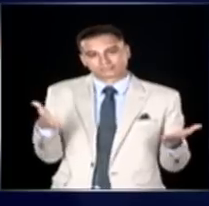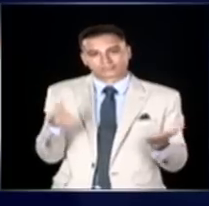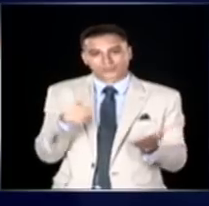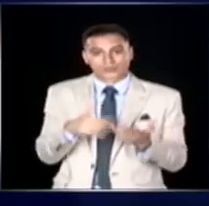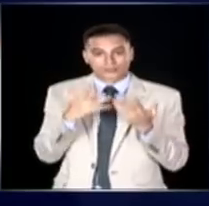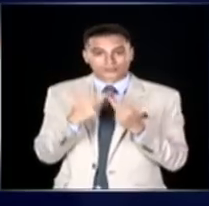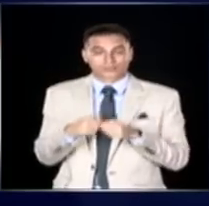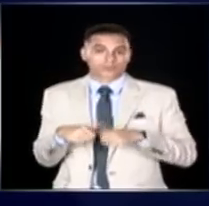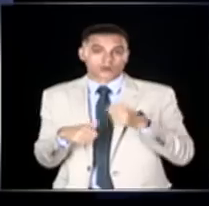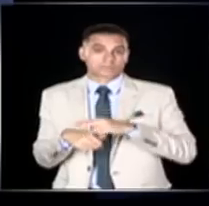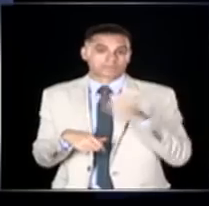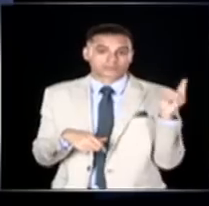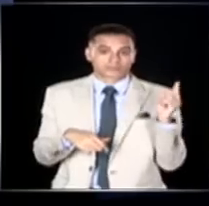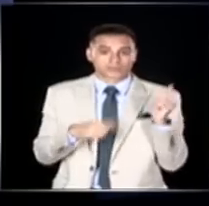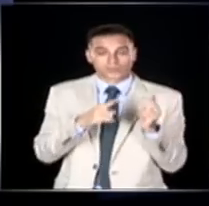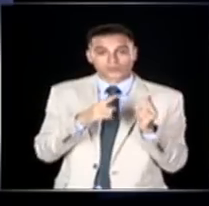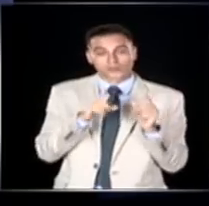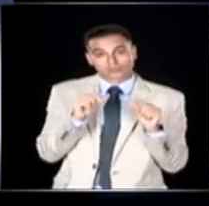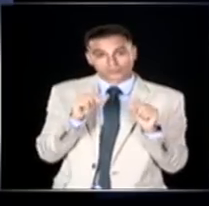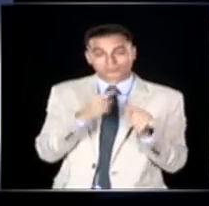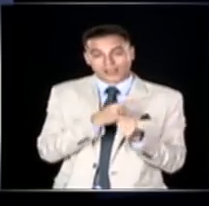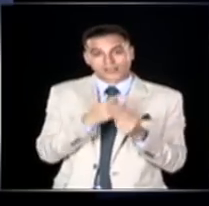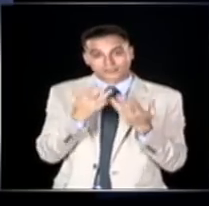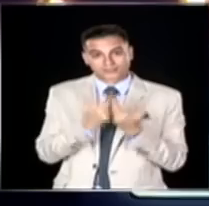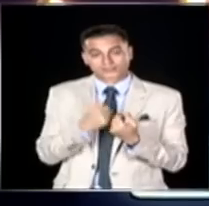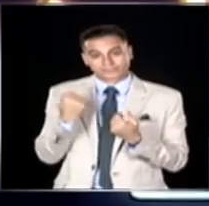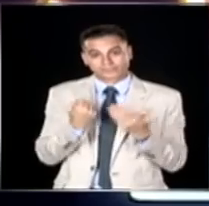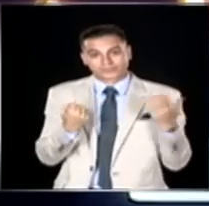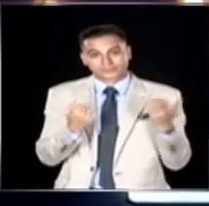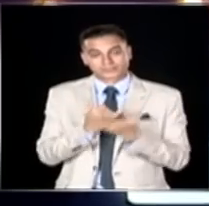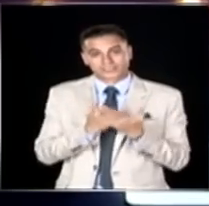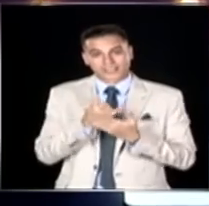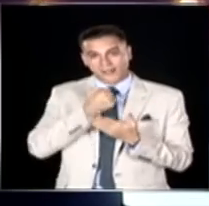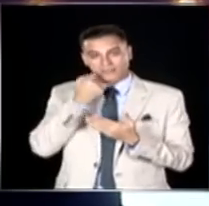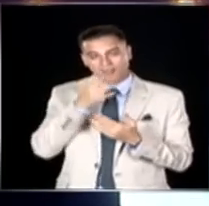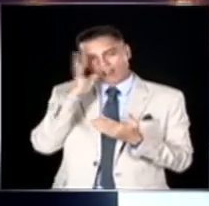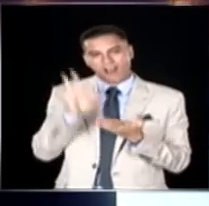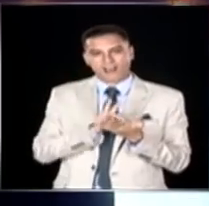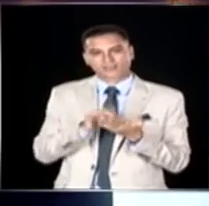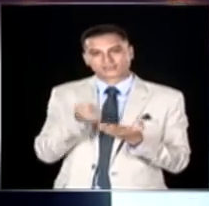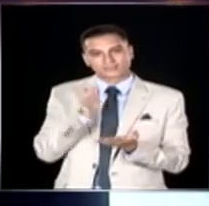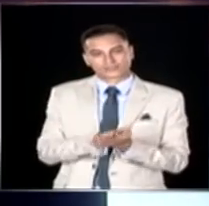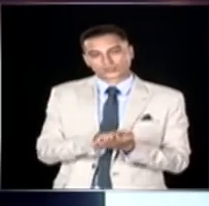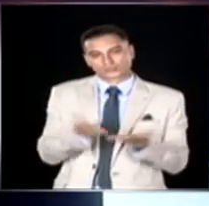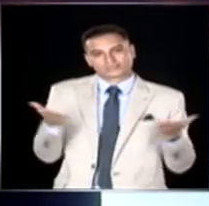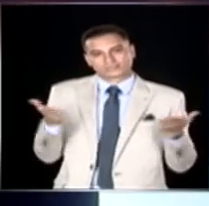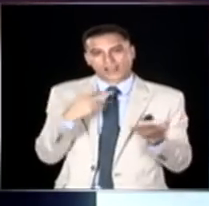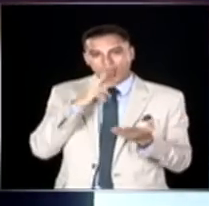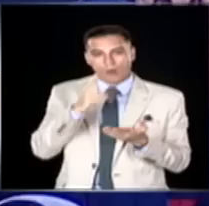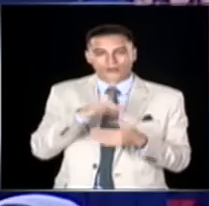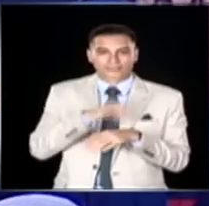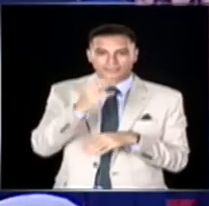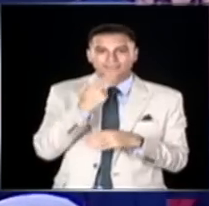قدرات ذهنية ومغاغة شاطرين في القدرات الذهنية، فده حظكم. يعني ما اقدرش اقول غير